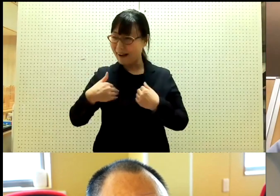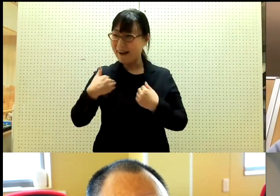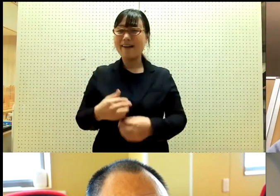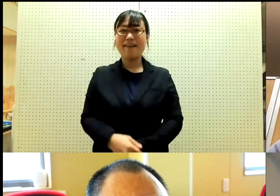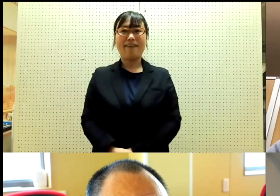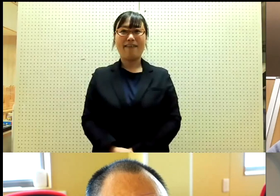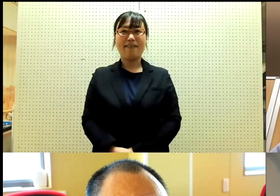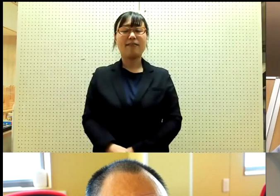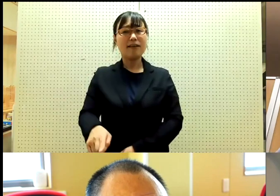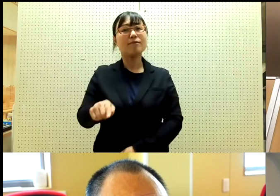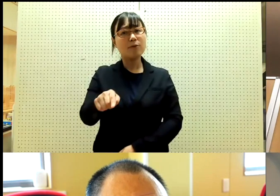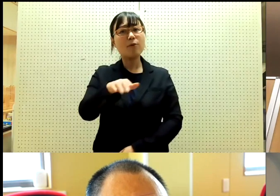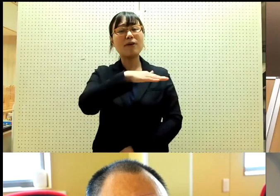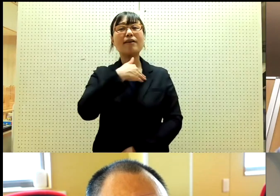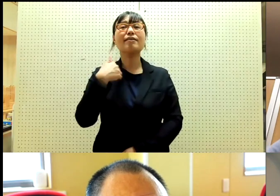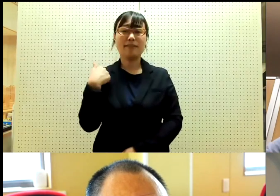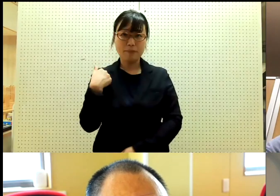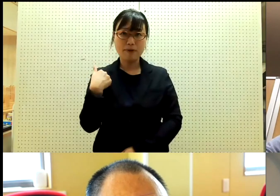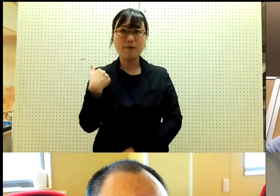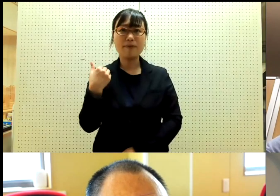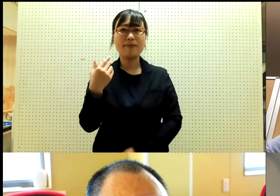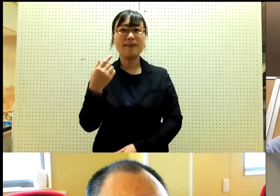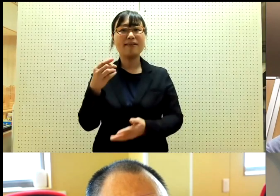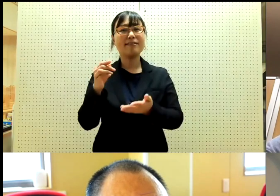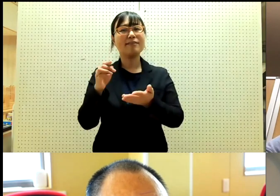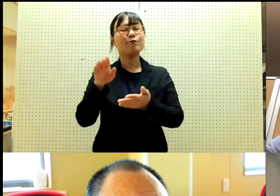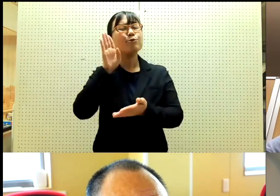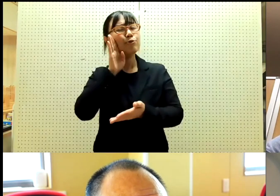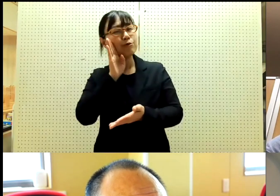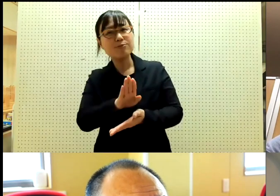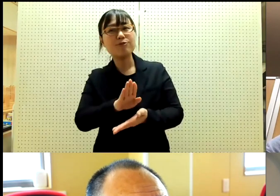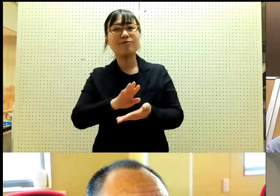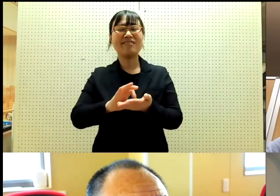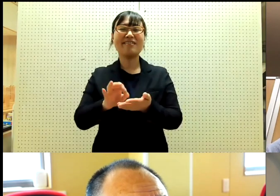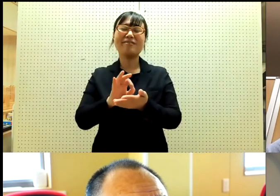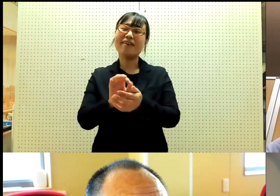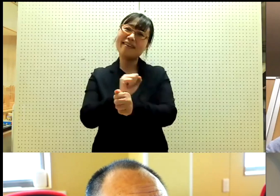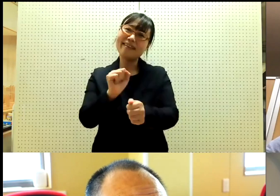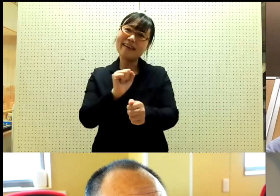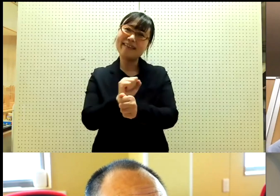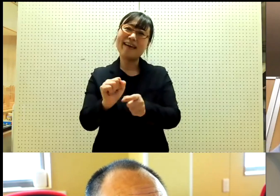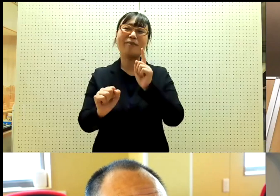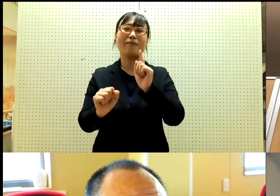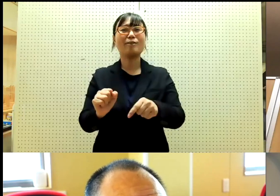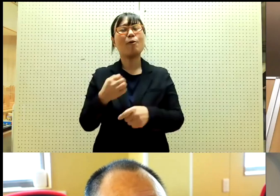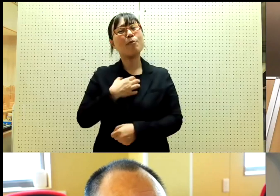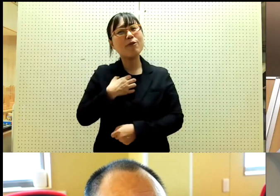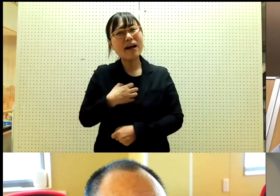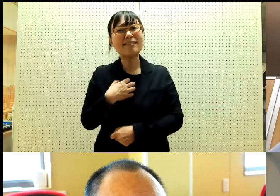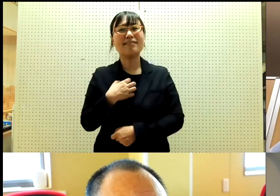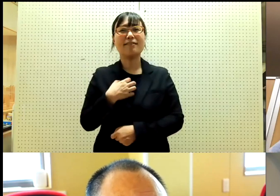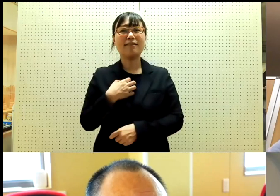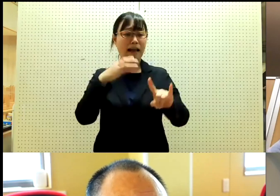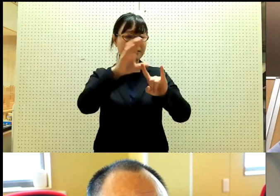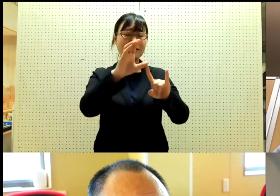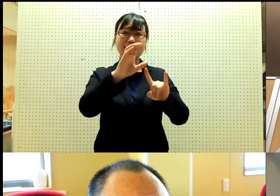がなかなかこうなんていうのかな、使いこなせていないのが実はすごくもどかしいです、うん、もっと ICT には可能性があるんじゃないか